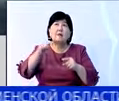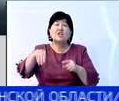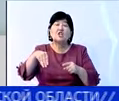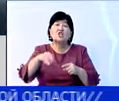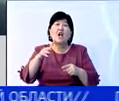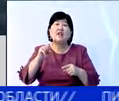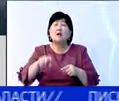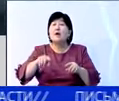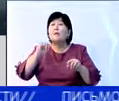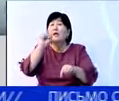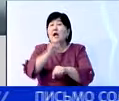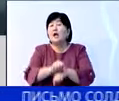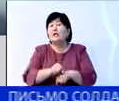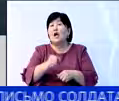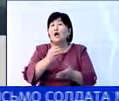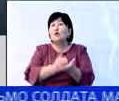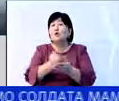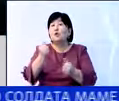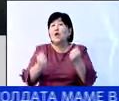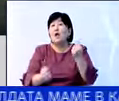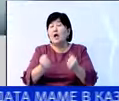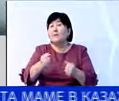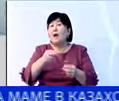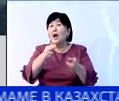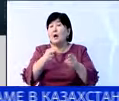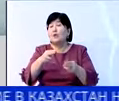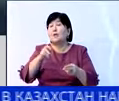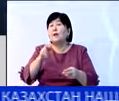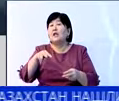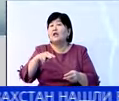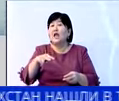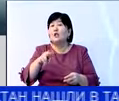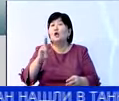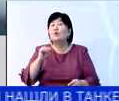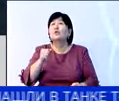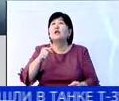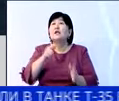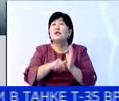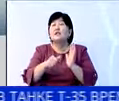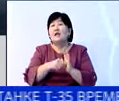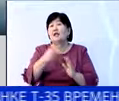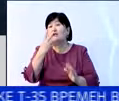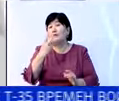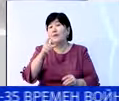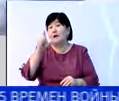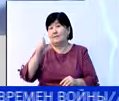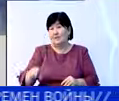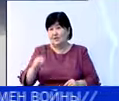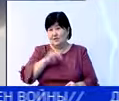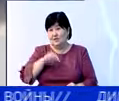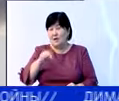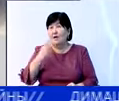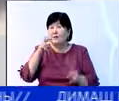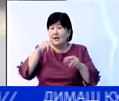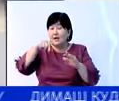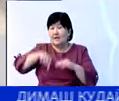на днях была остановлена служебная автомашина Охотзоопрома марки Land Cruiser LX-76 с двумя инспекторами. При наружном